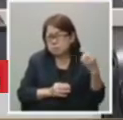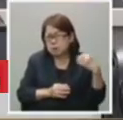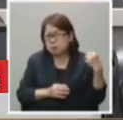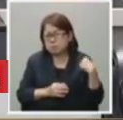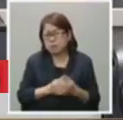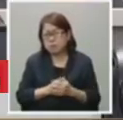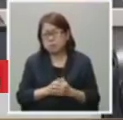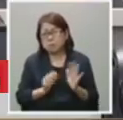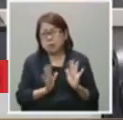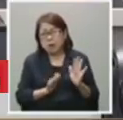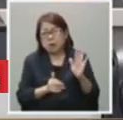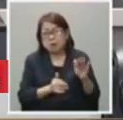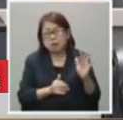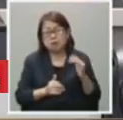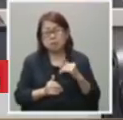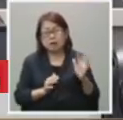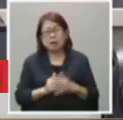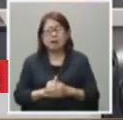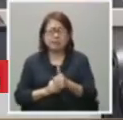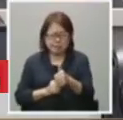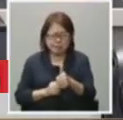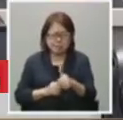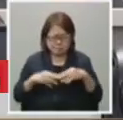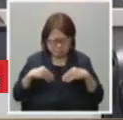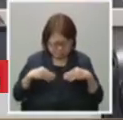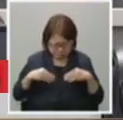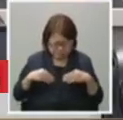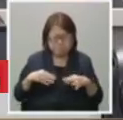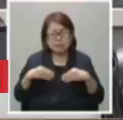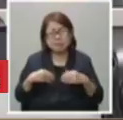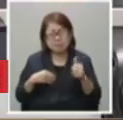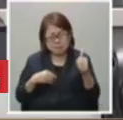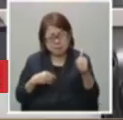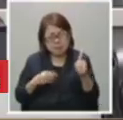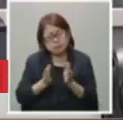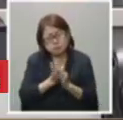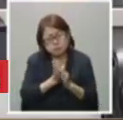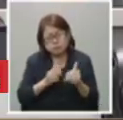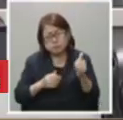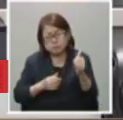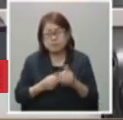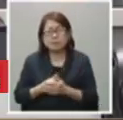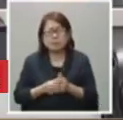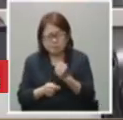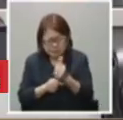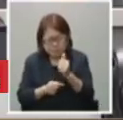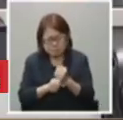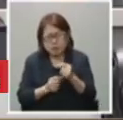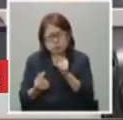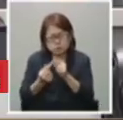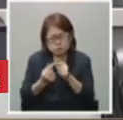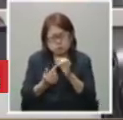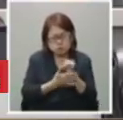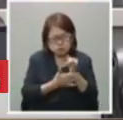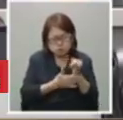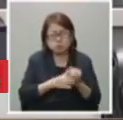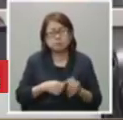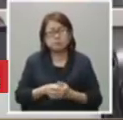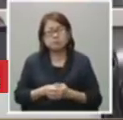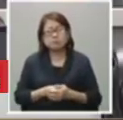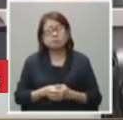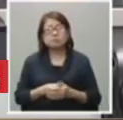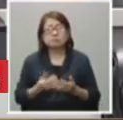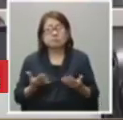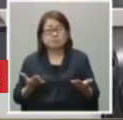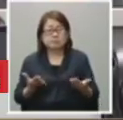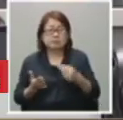าทักท่านนายกหรอกได้ครับพี่ดีครับท่านนายกทันครับผมเหมาะสมครับนายไอ้นี่ประเท